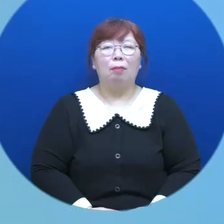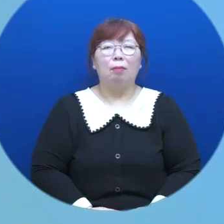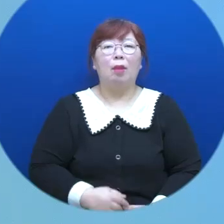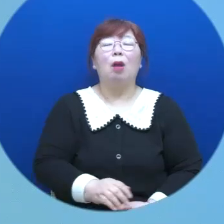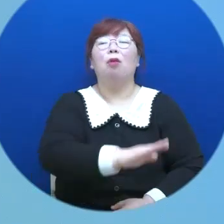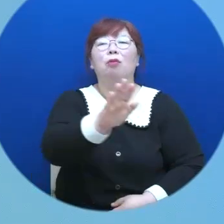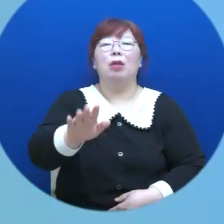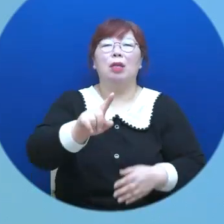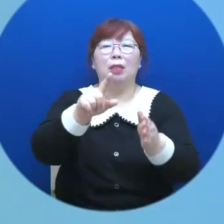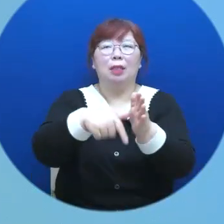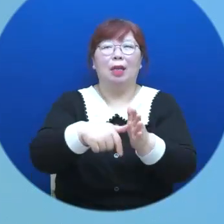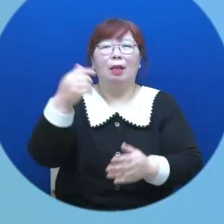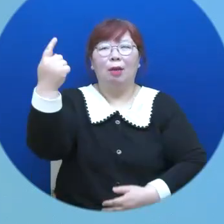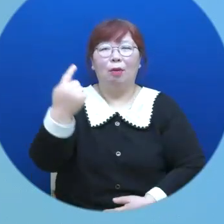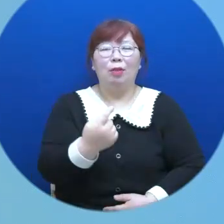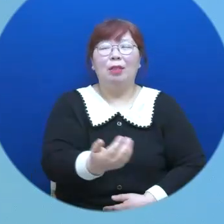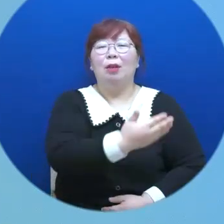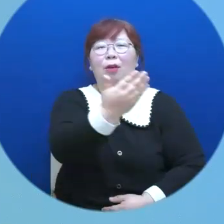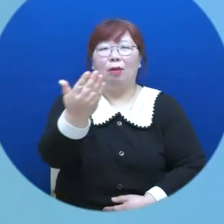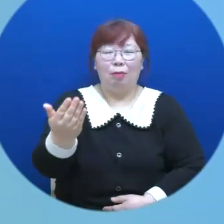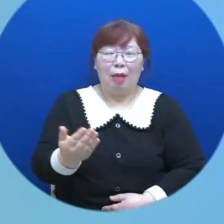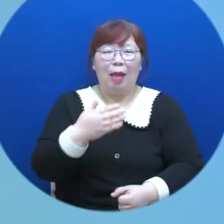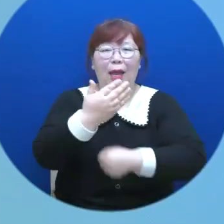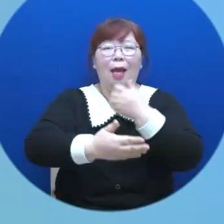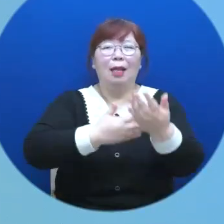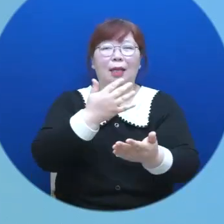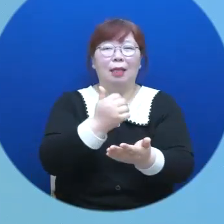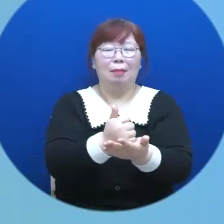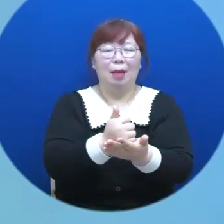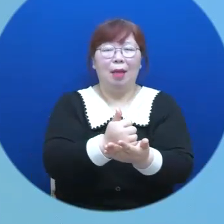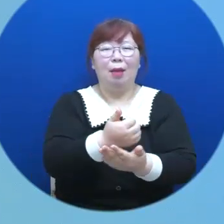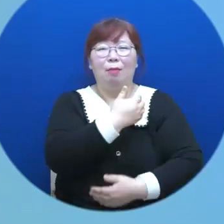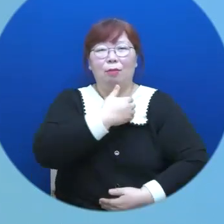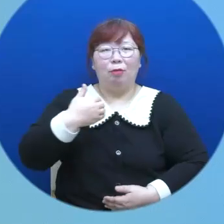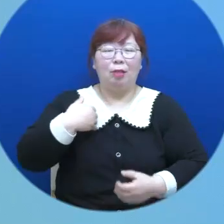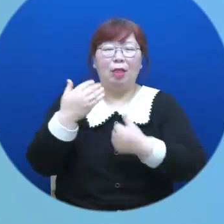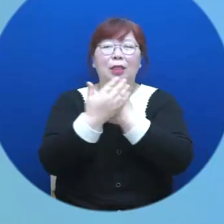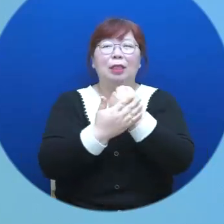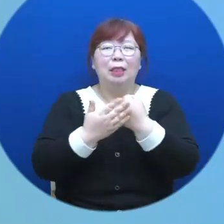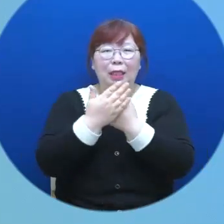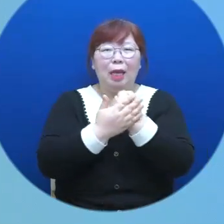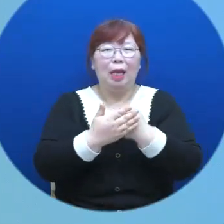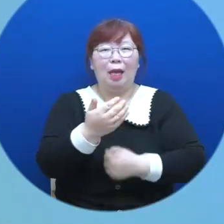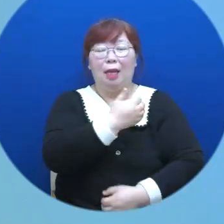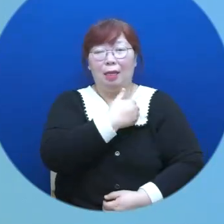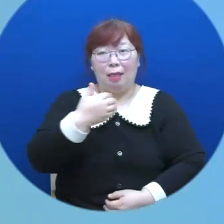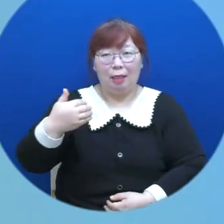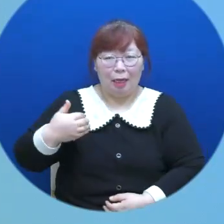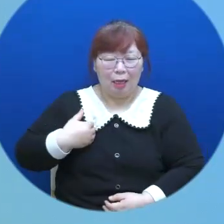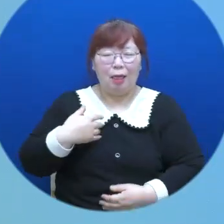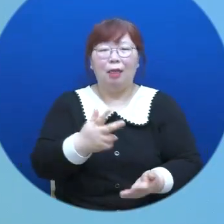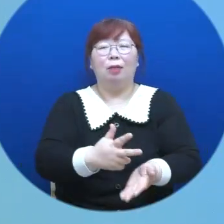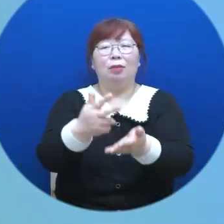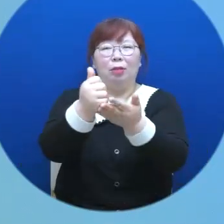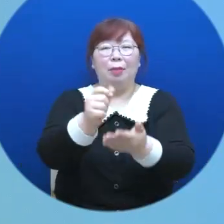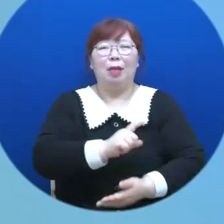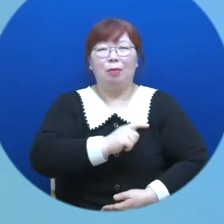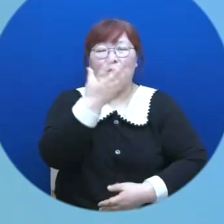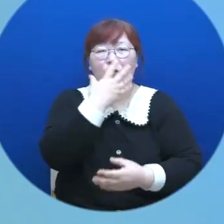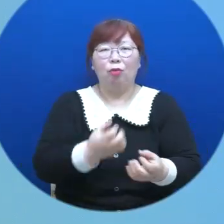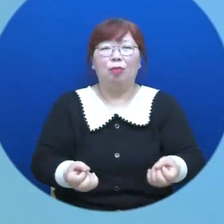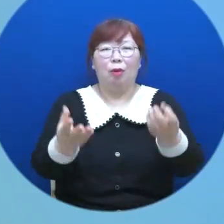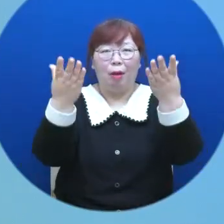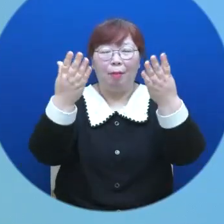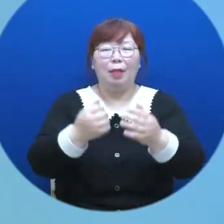우리 시간에 오신 여러분들 위해 하나님의 풍성한 은혜가 넘치기를 주님의 이름으로 축원합니다.